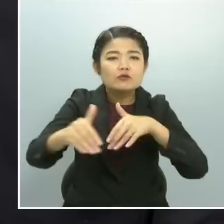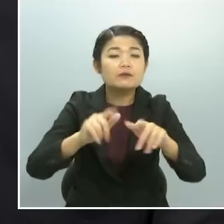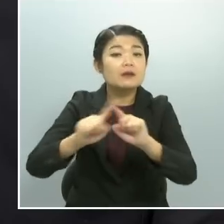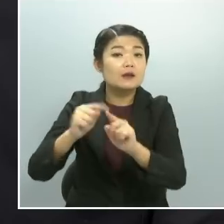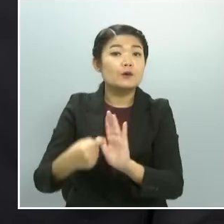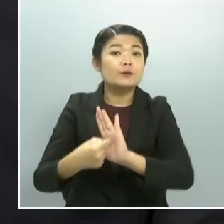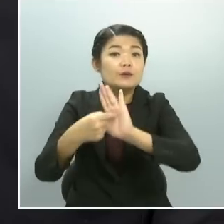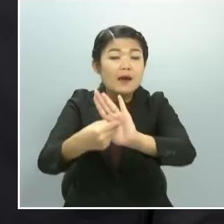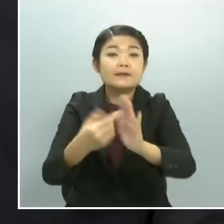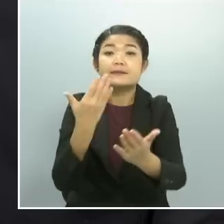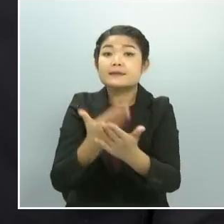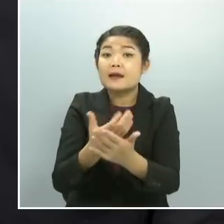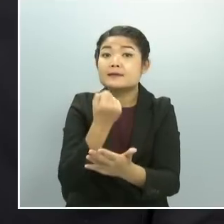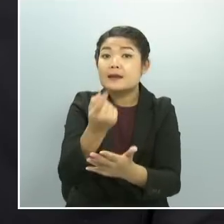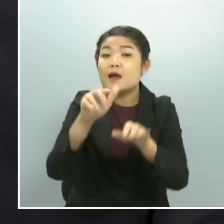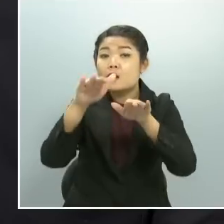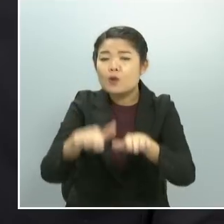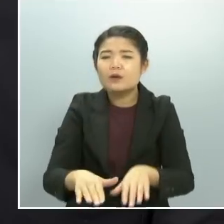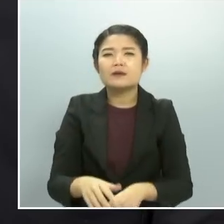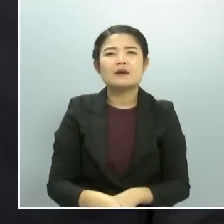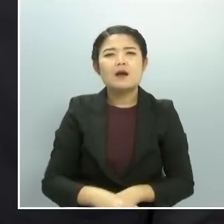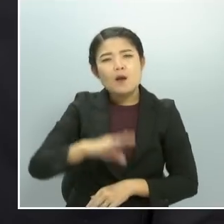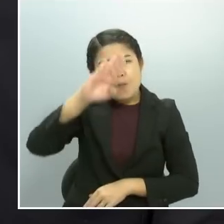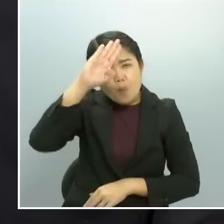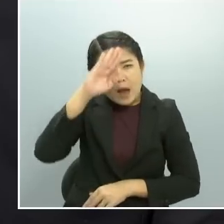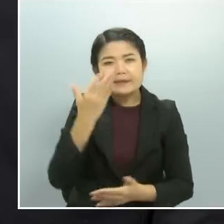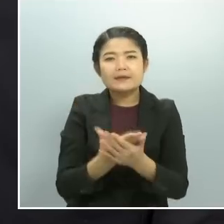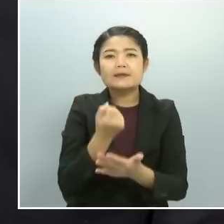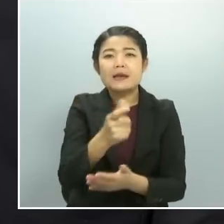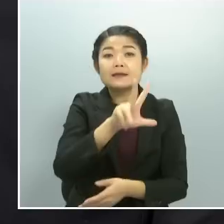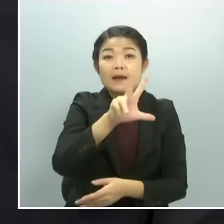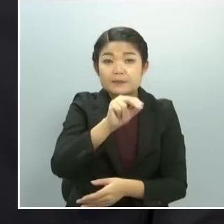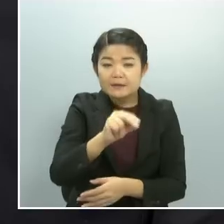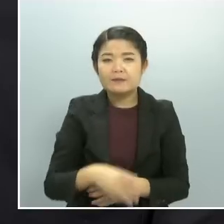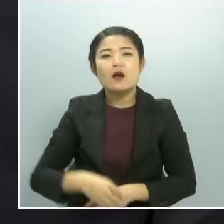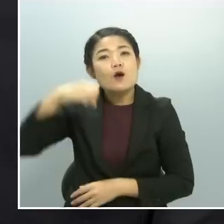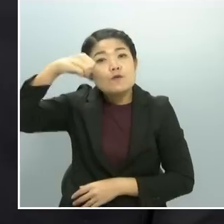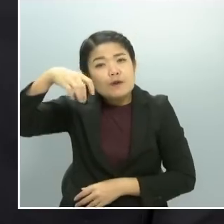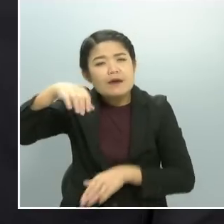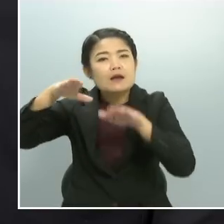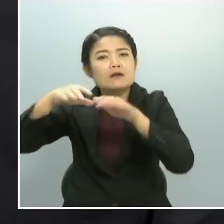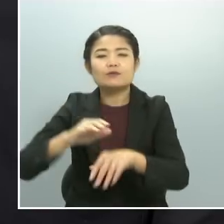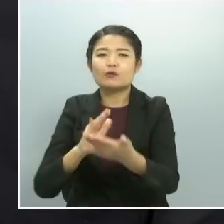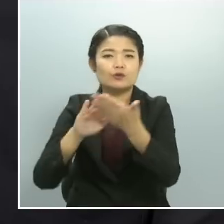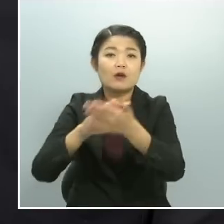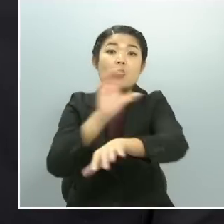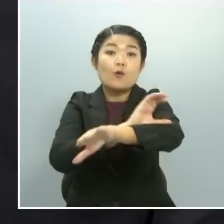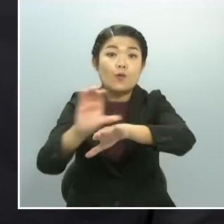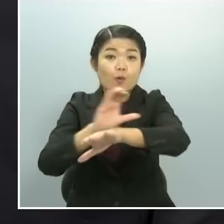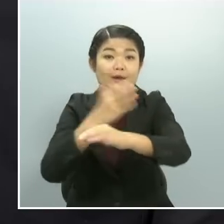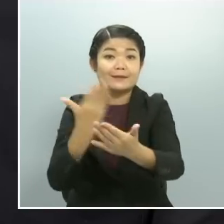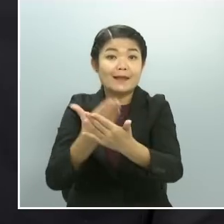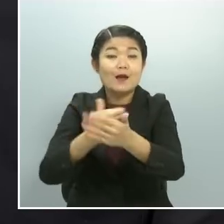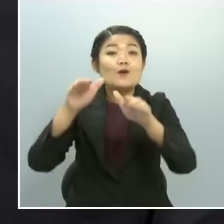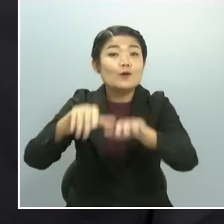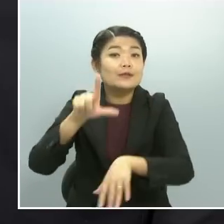ลดค่าครองชีพ 30บาทรักษาทุกโรครถไฟฟ้า 20บาทตลอดสายฟรีอินเตอร์เน็ตโครงการธงฟ้า